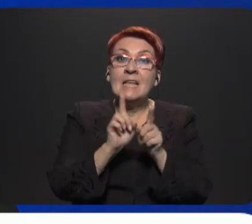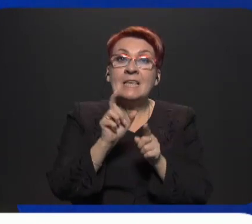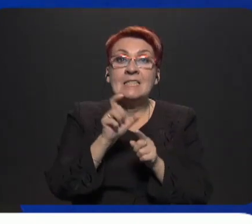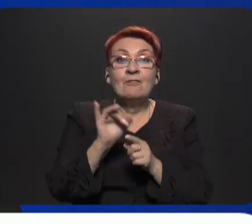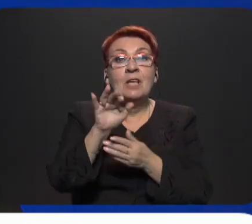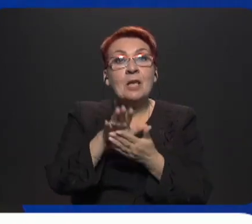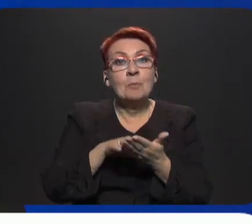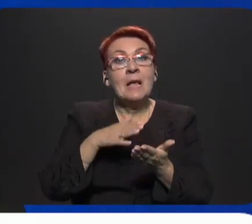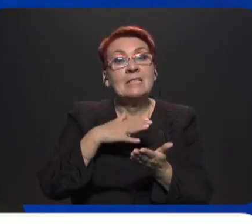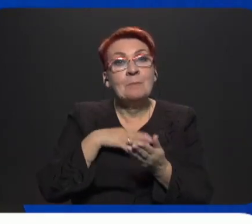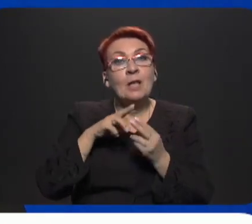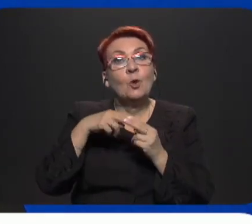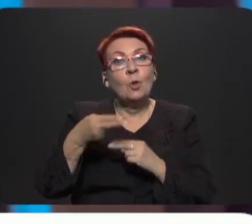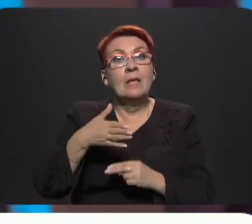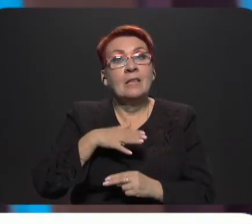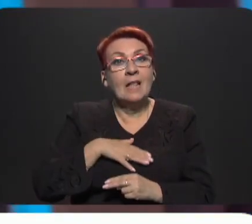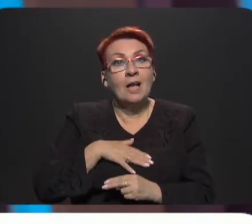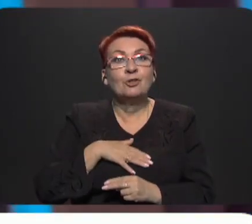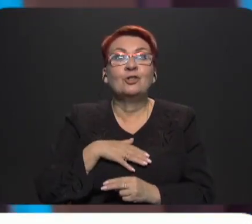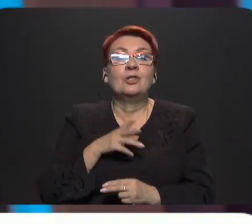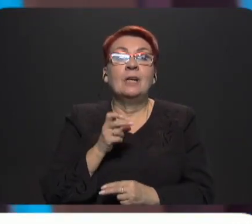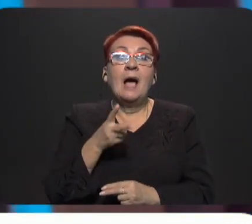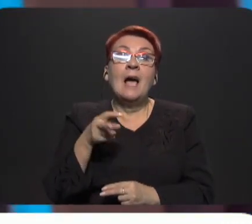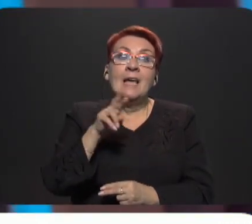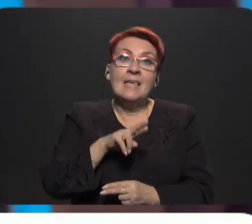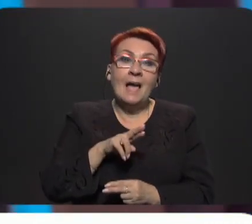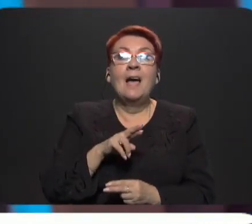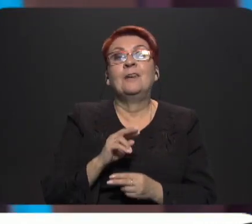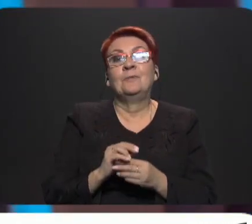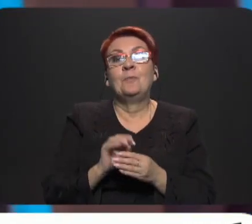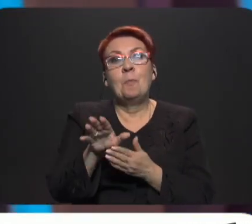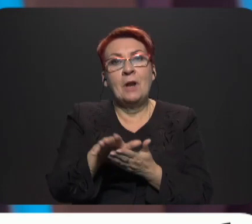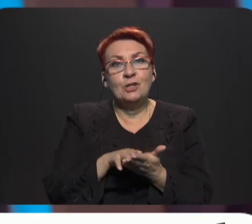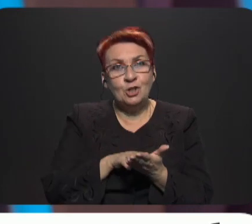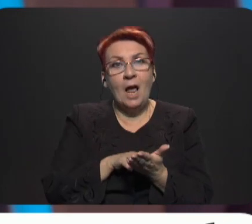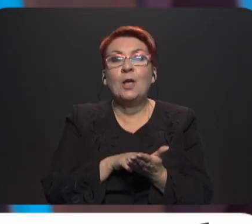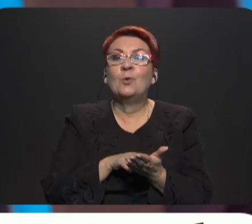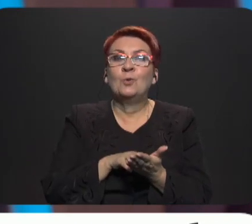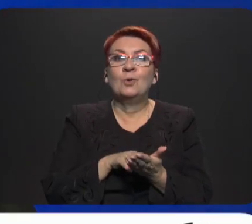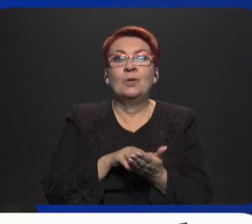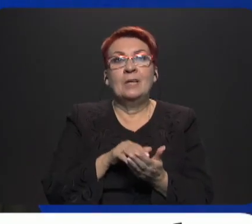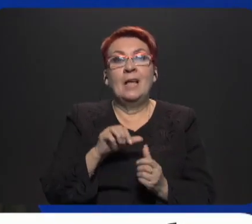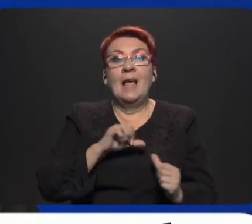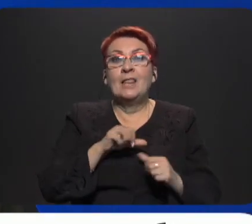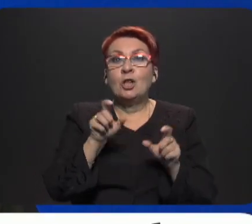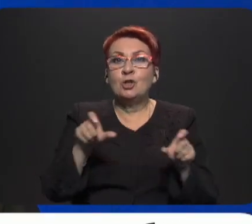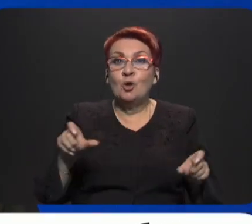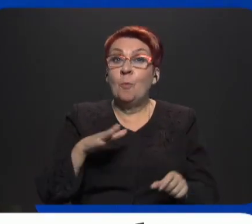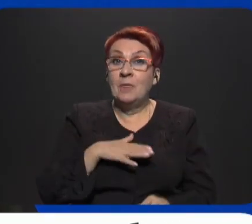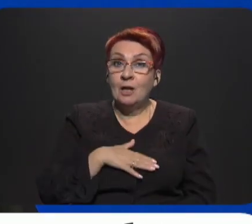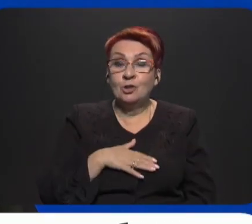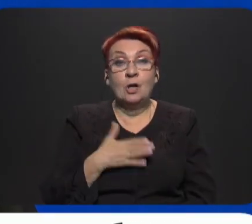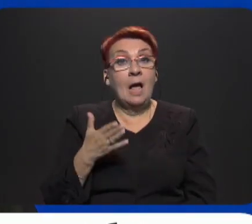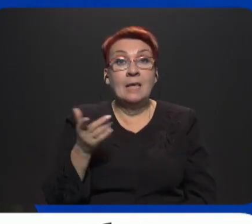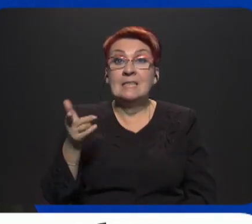«И прости мне долги мои, как я прощаю должников своих». Вот. Значит, если не прощаешь, то тогда